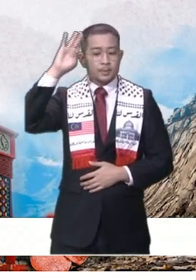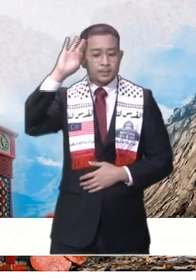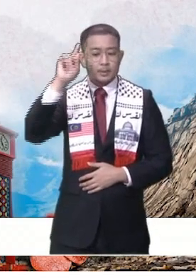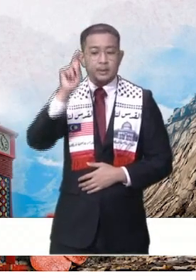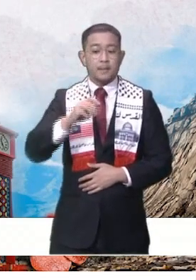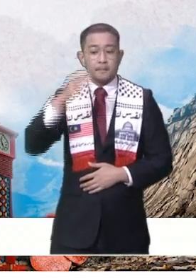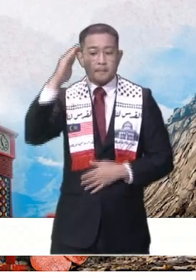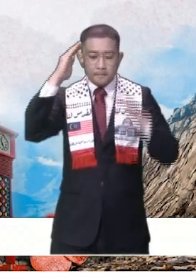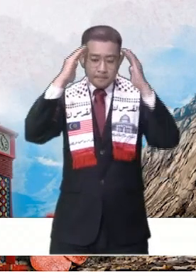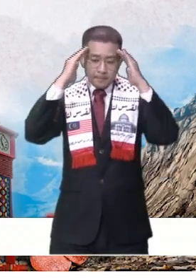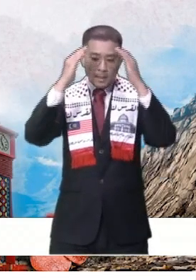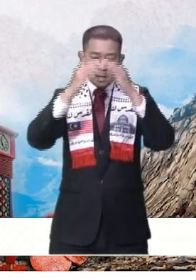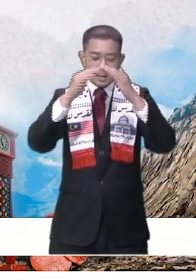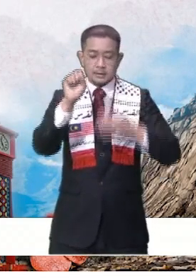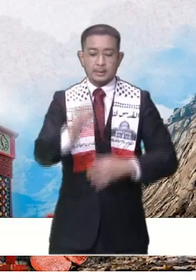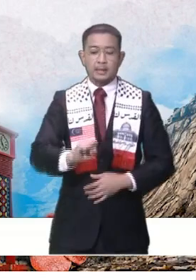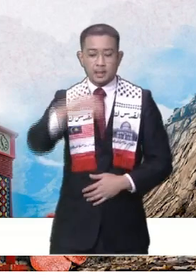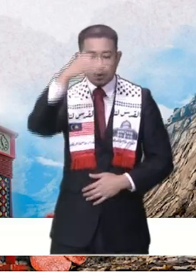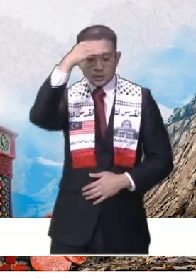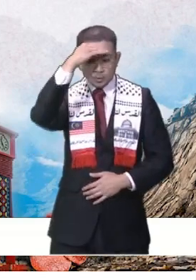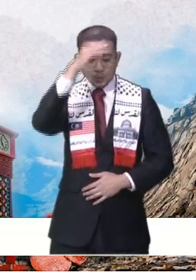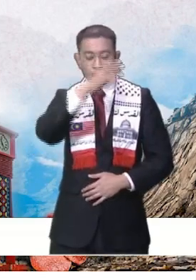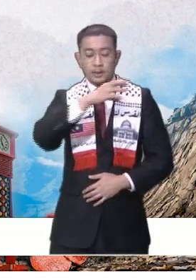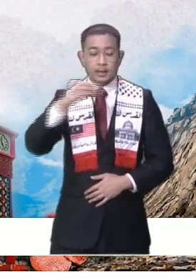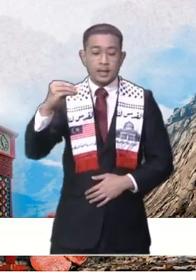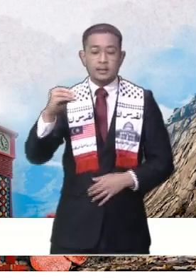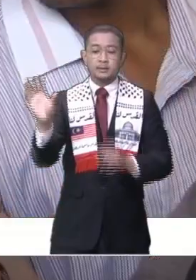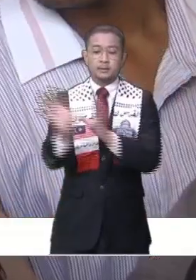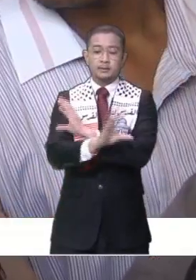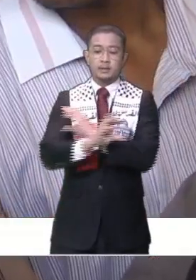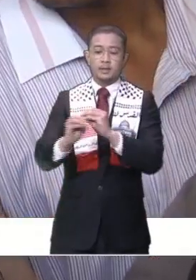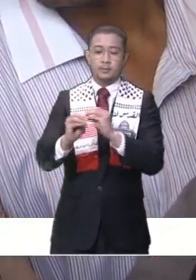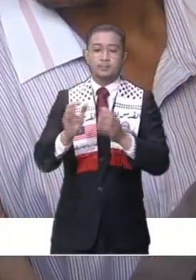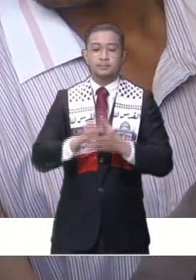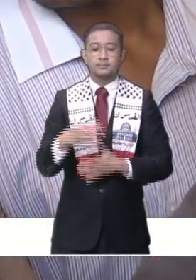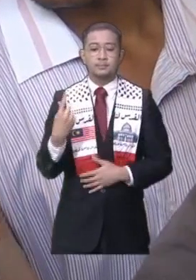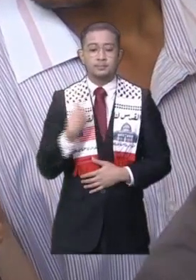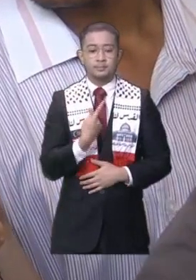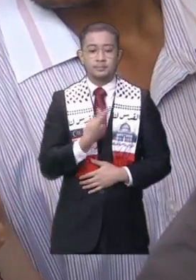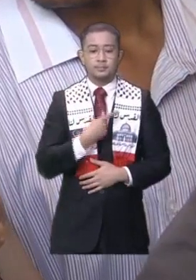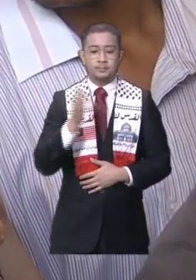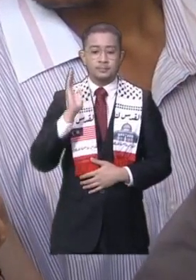Timur di Pahang, Zon Selatan di Johor dan Zon Sarawak. Kita akan